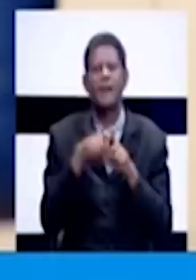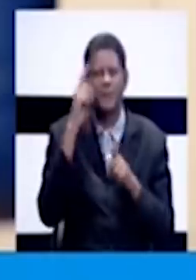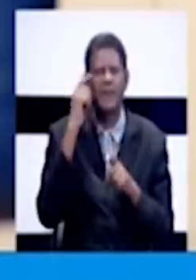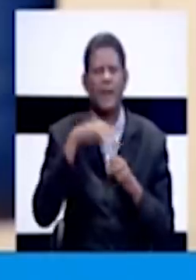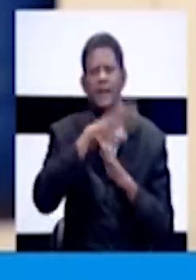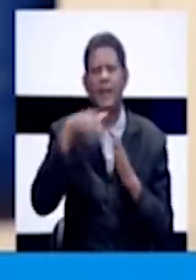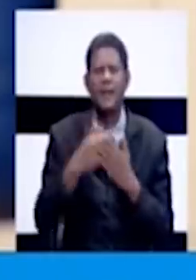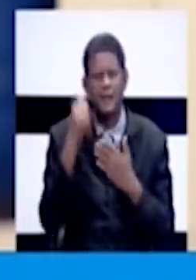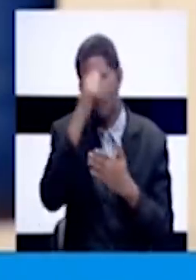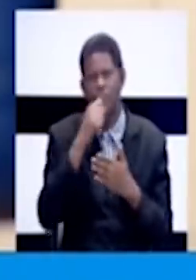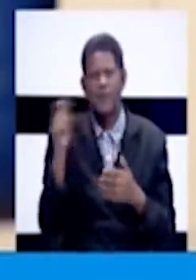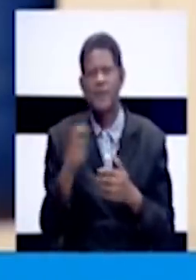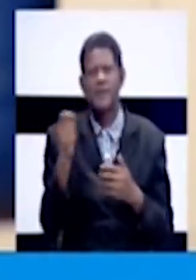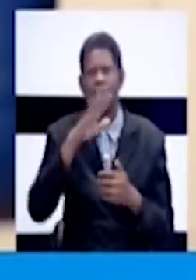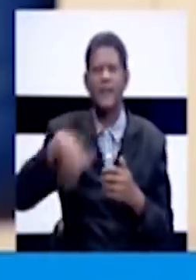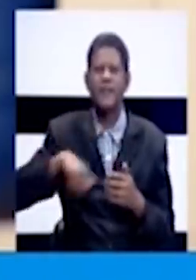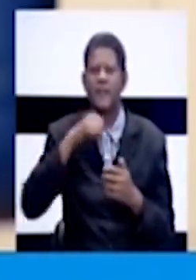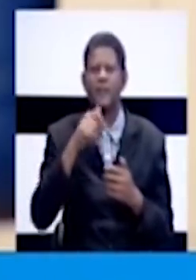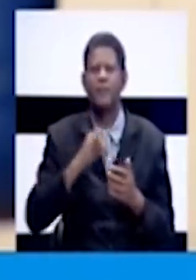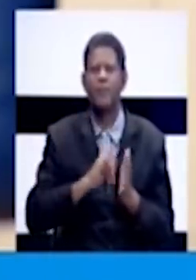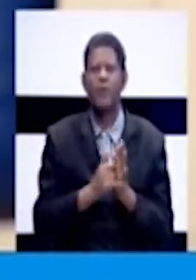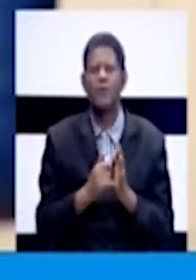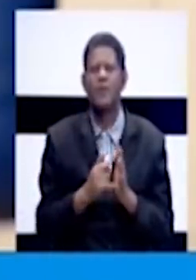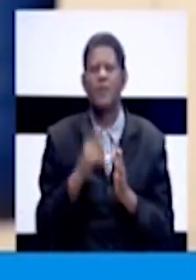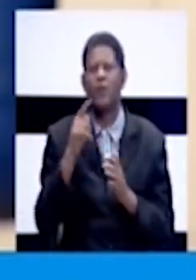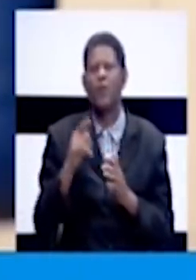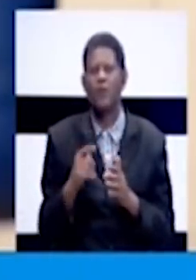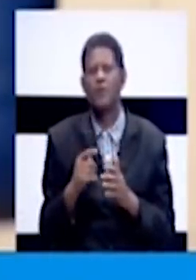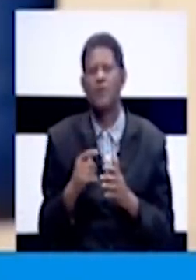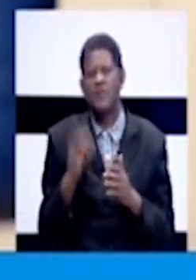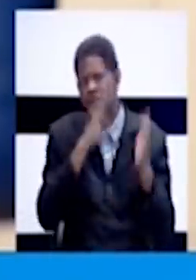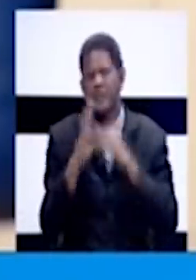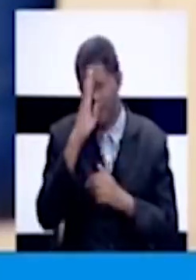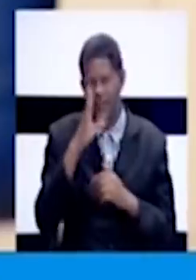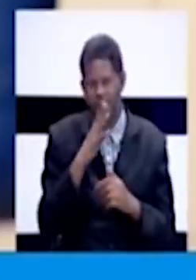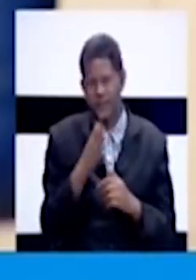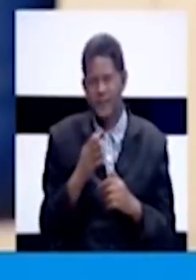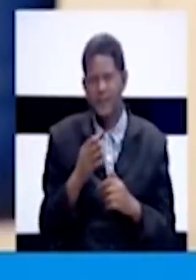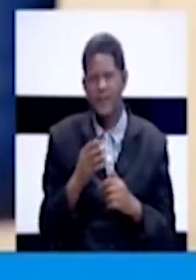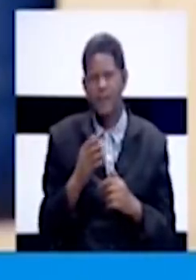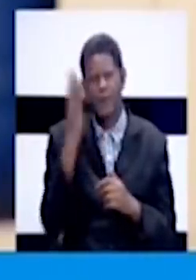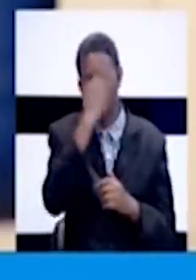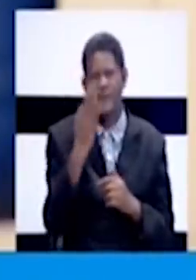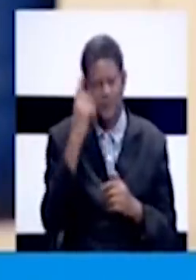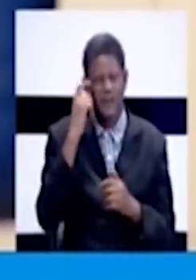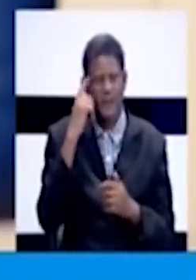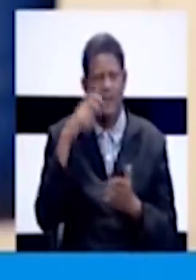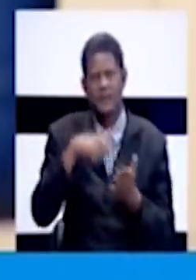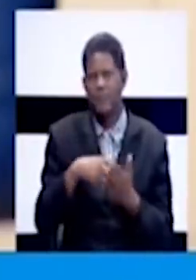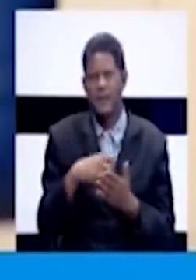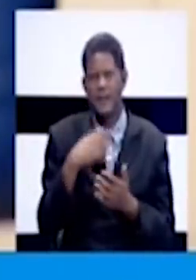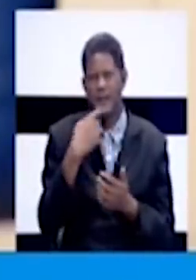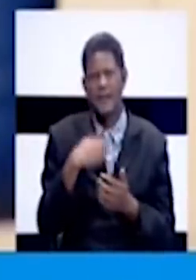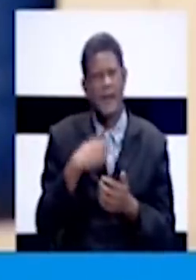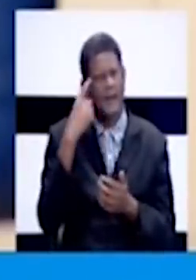الله تبيع زر أخي نقدف مو كيني قرقح خي نقونام زباتي تقرأي كم بركة خي لأن هاتي أرسي